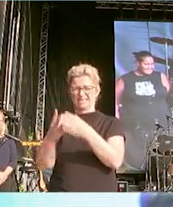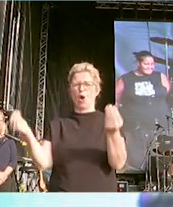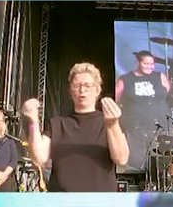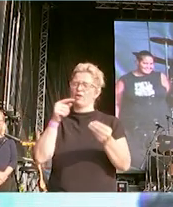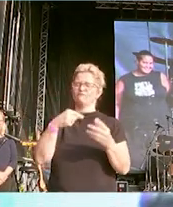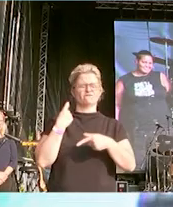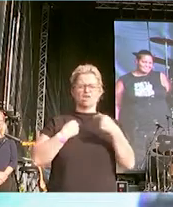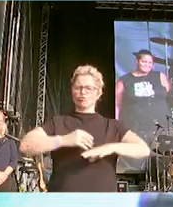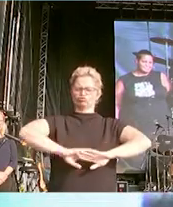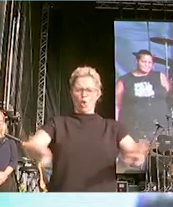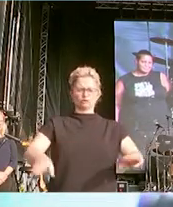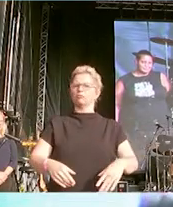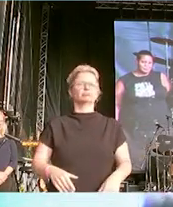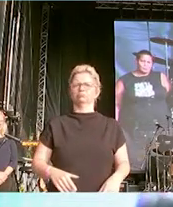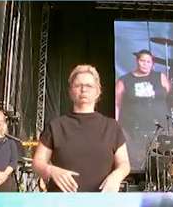Kein Schlussstrich.